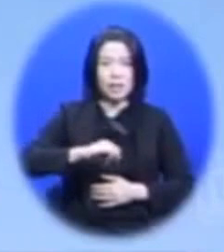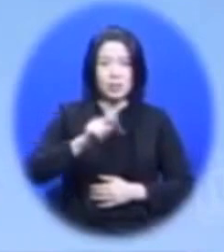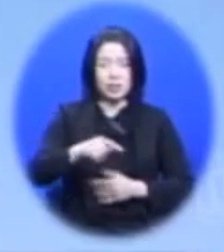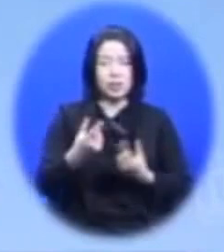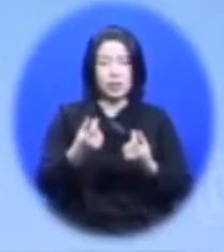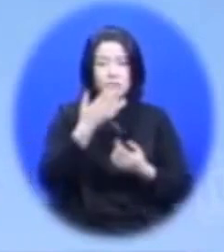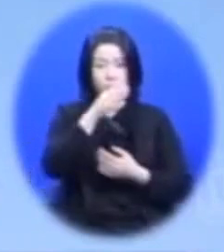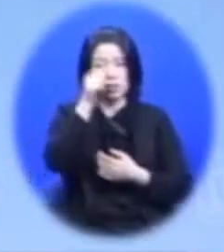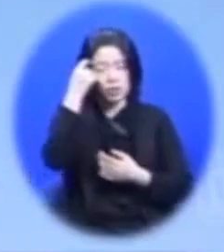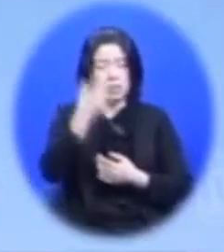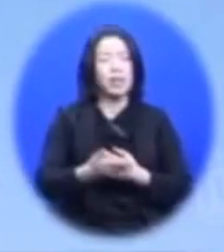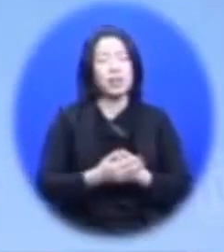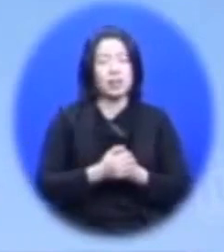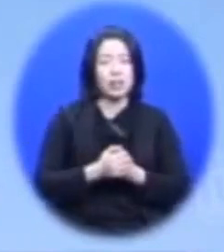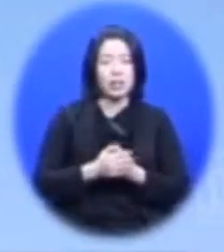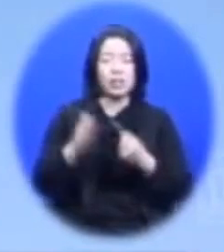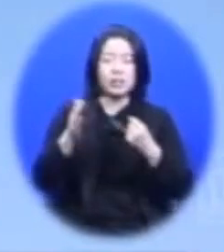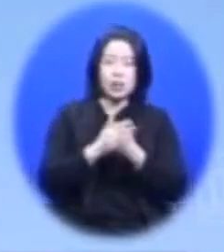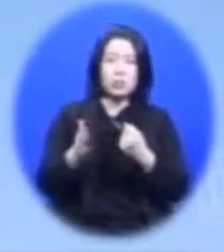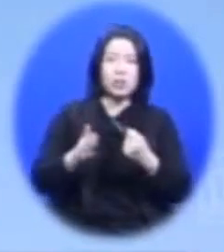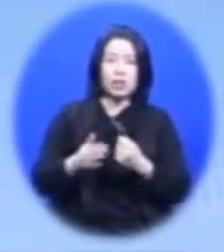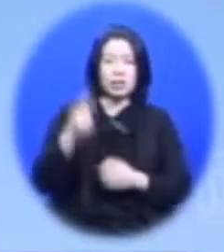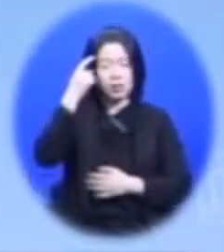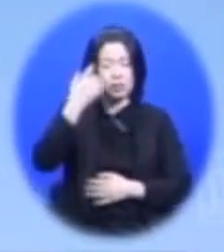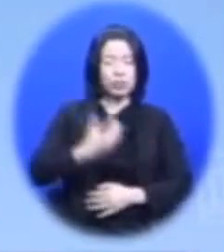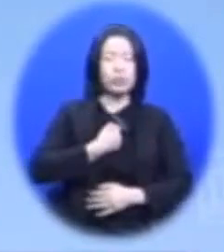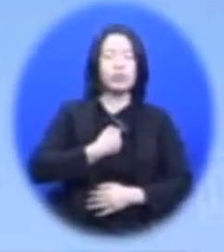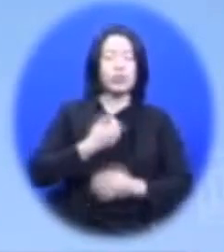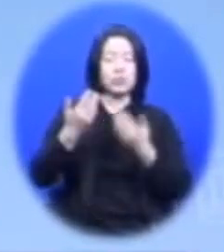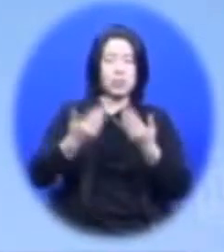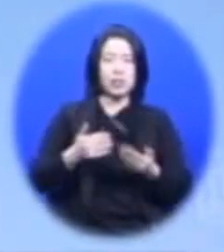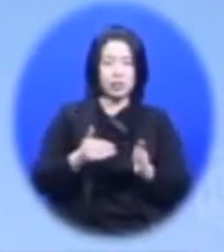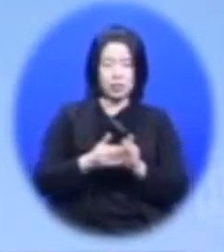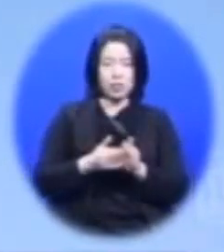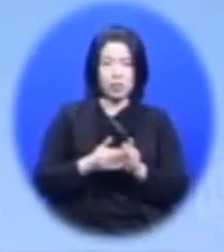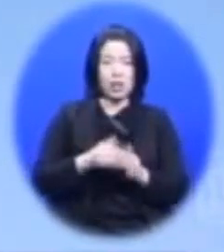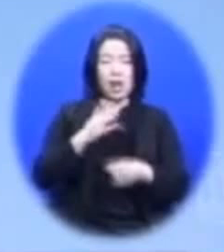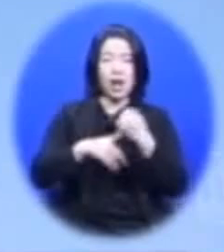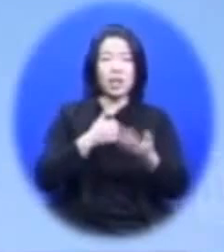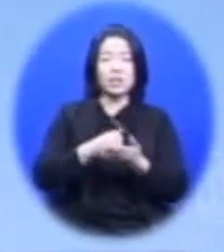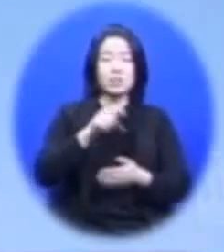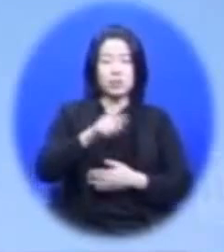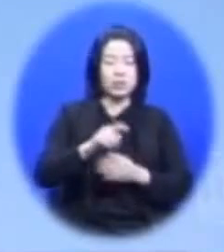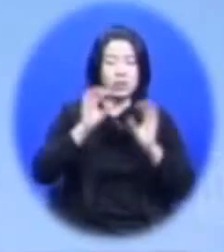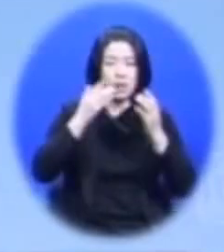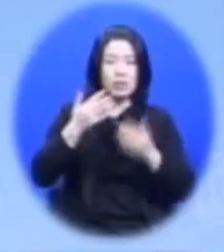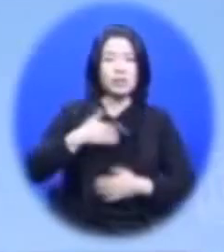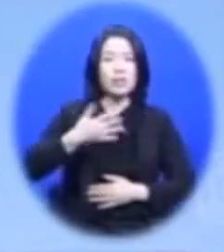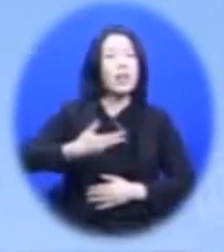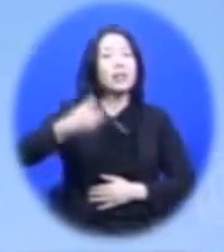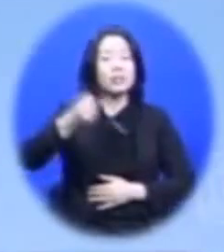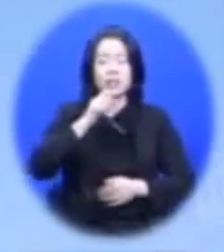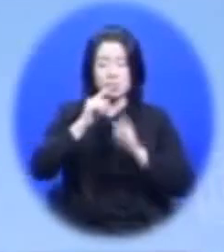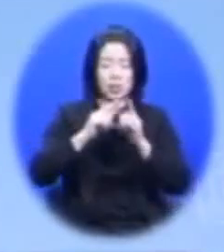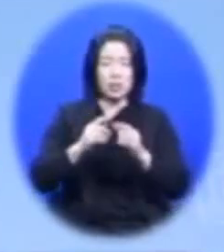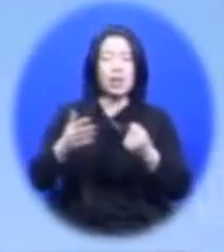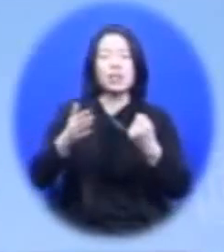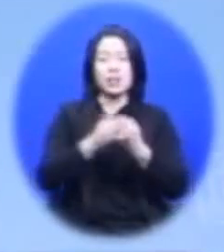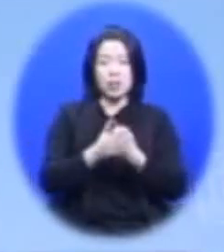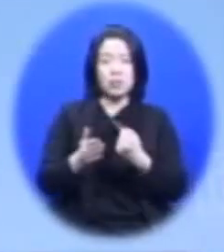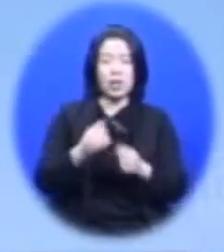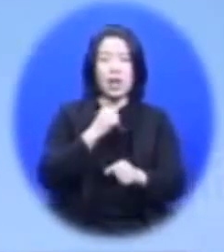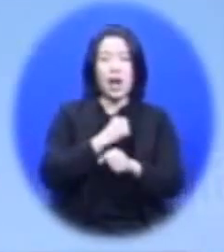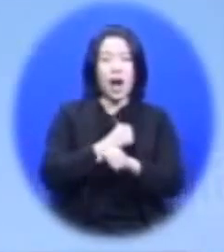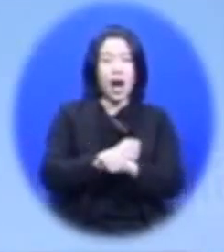했겠냐, 그래서 충격을 받았고 하나님이 그 아이는 내 것이라고 말씀하셨어요. 그래서 제가 할